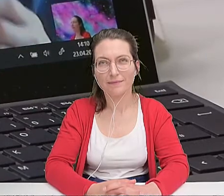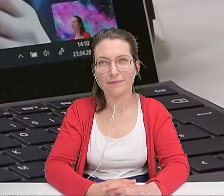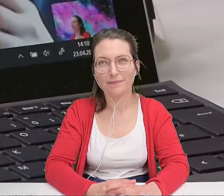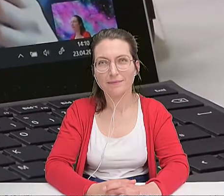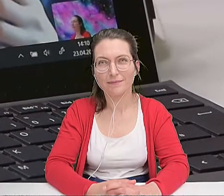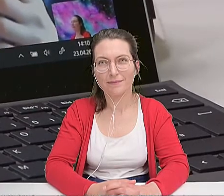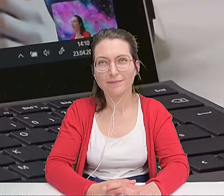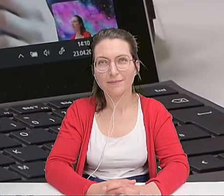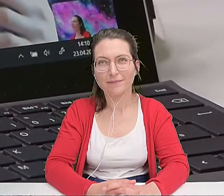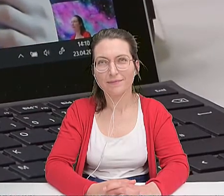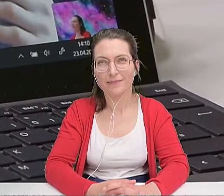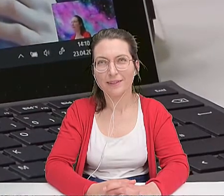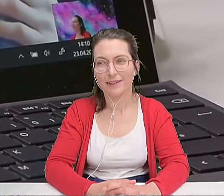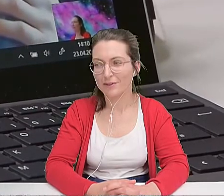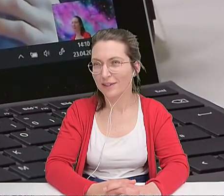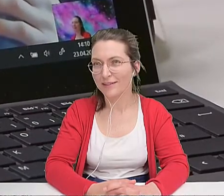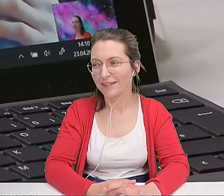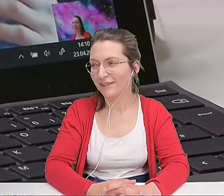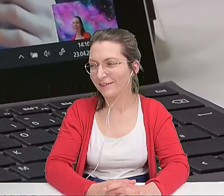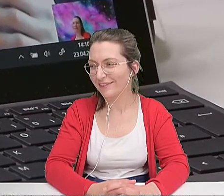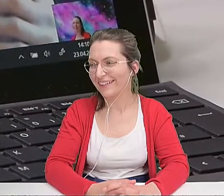hier,